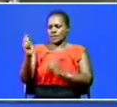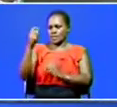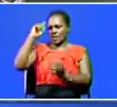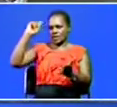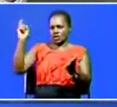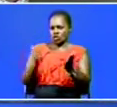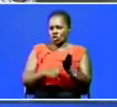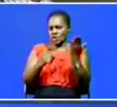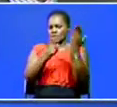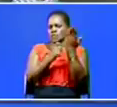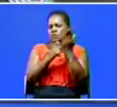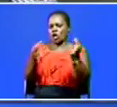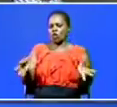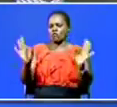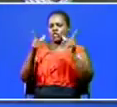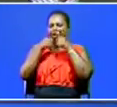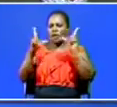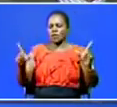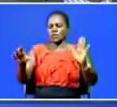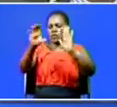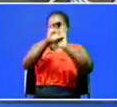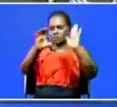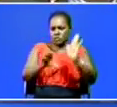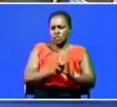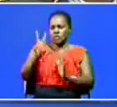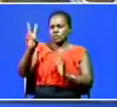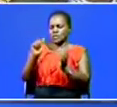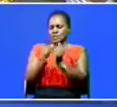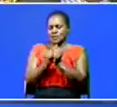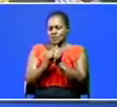inatambua Kiswahili kuwa lugha rasmi ya taifa katika katiba ya mwaka 2010.